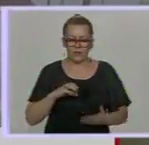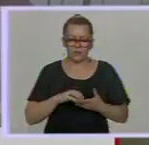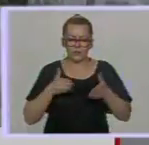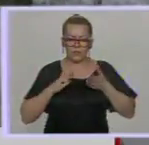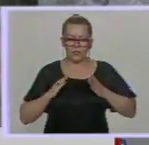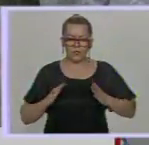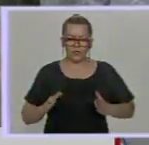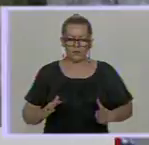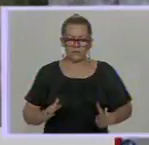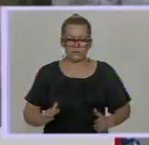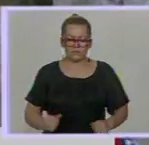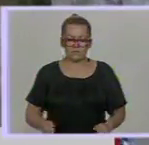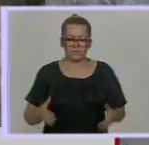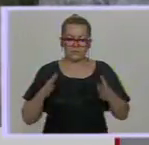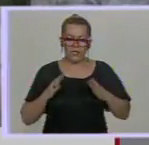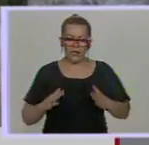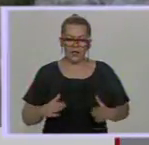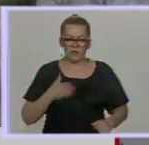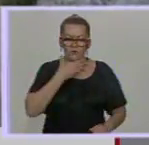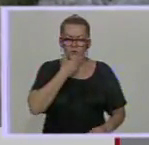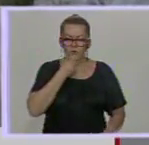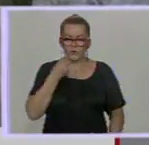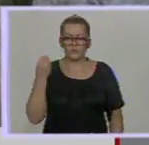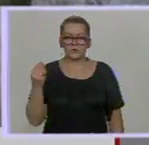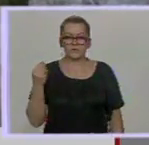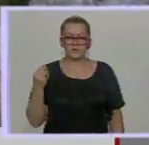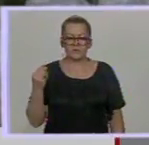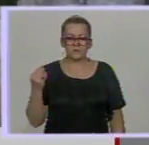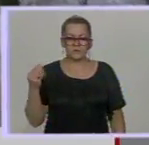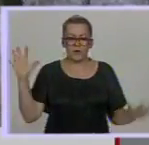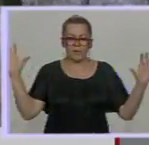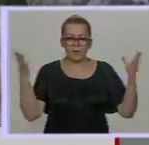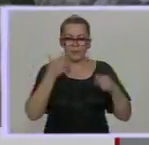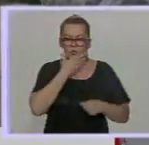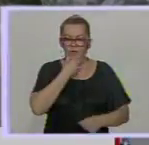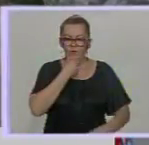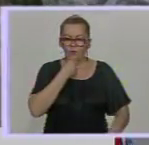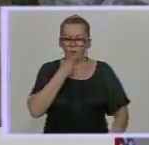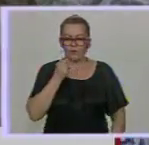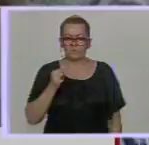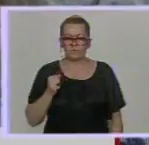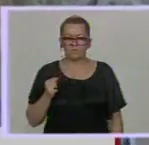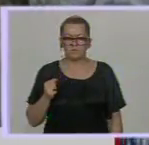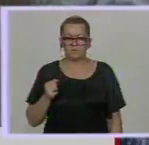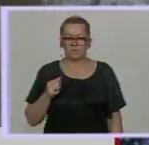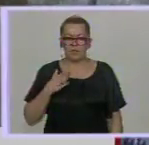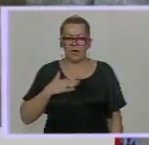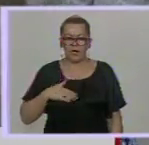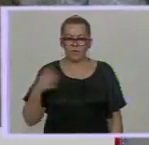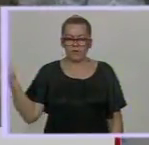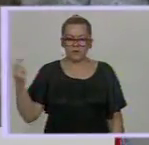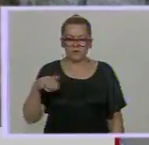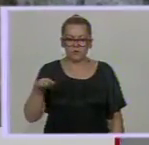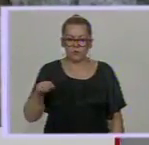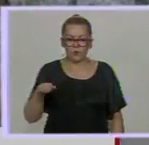liniștită, relaxant și bine, peisajul este foarte frumos și am venit și cu copilul și